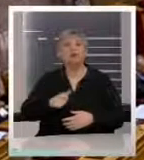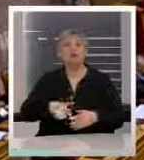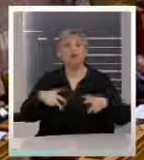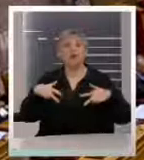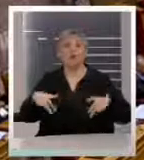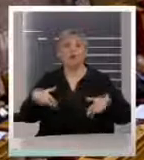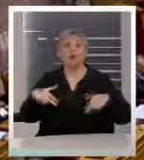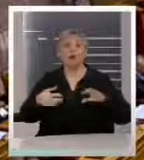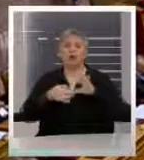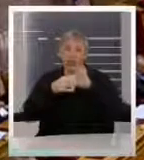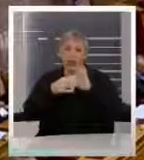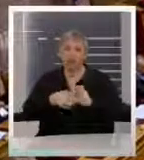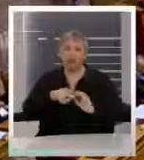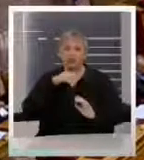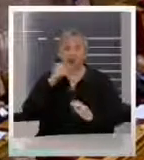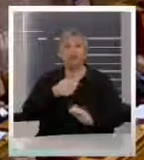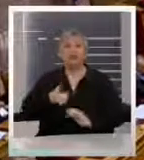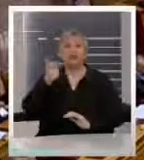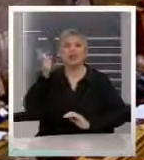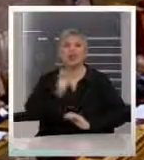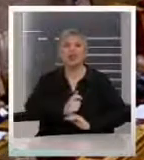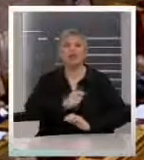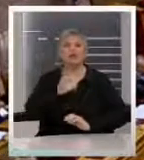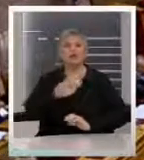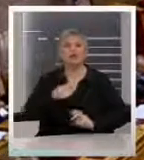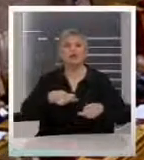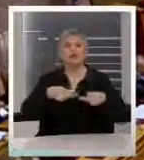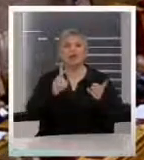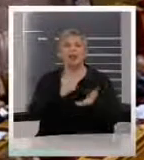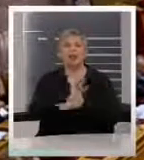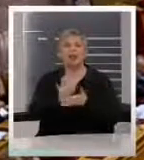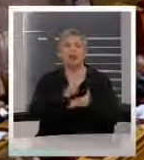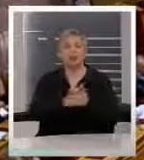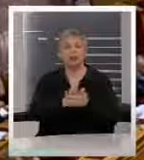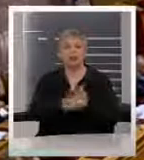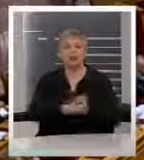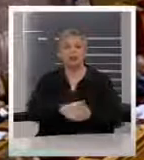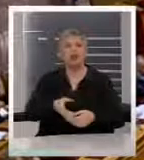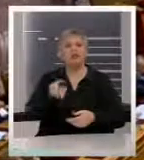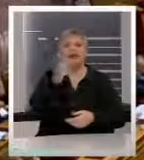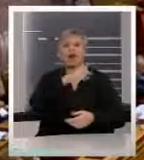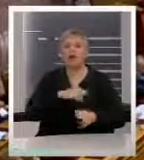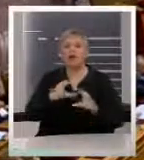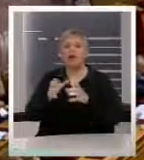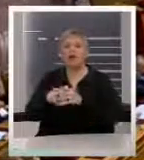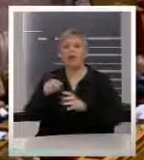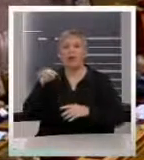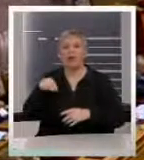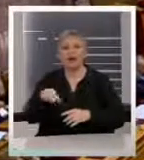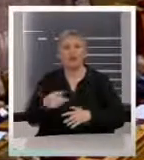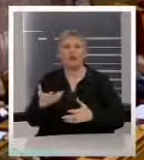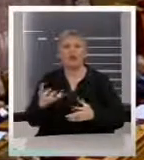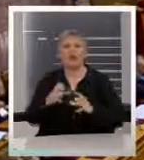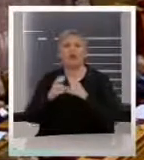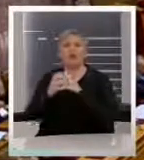έπαιρνε δάνεια και κοβόντουσαν τα δάνεια σε επιχειρήσεις. Όπως τα παίρνανε και οι άλλοι από το συγκρότημα Λαμπράκη και από τα συγκροτήματα